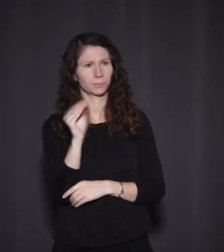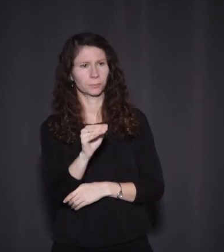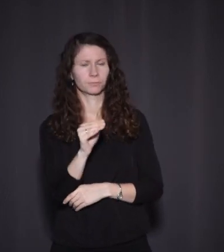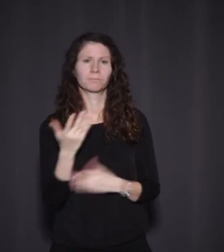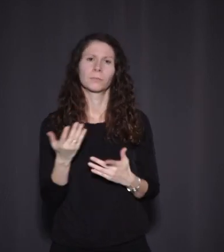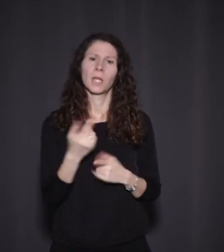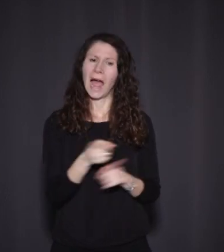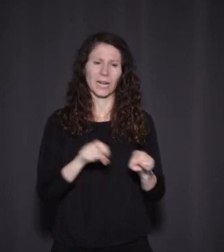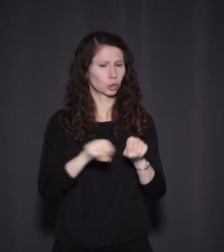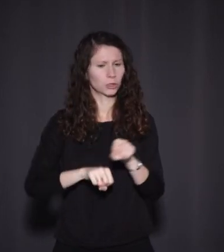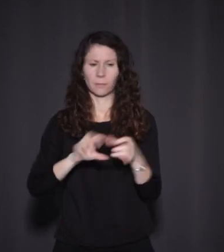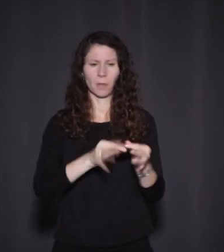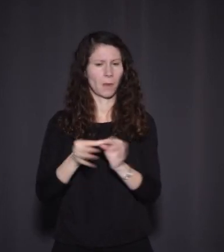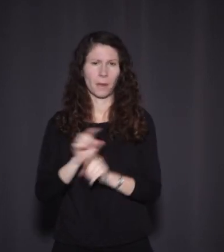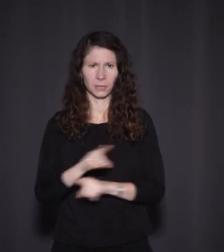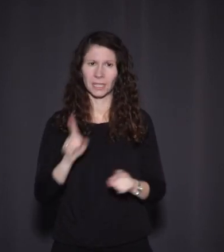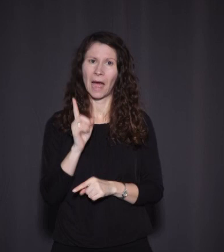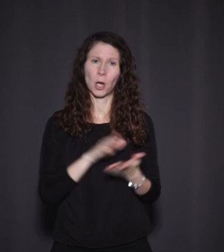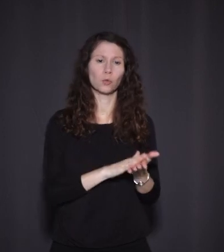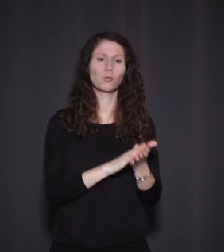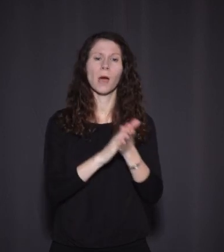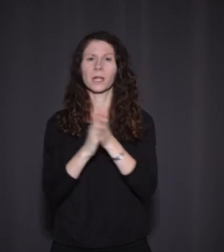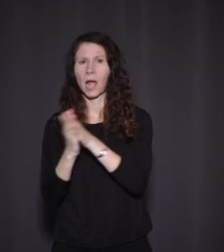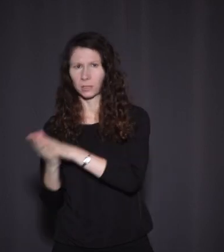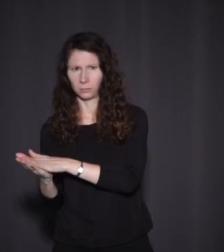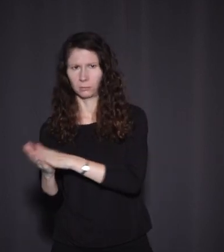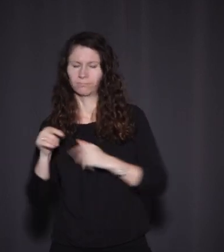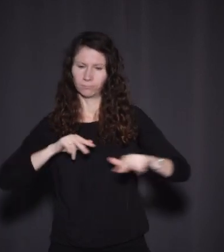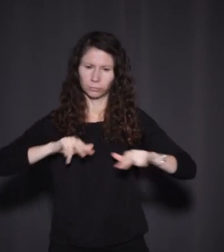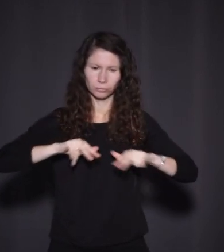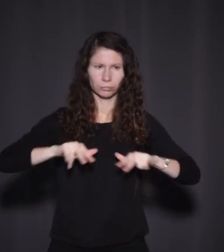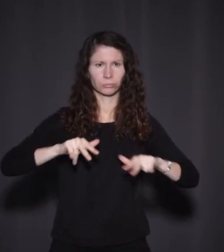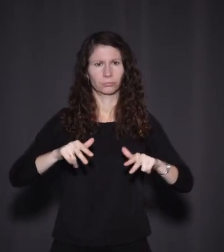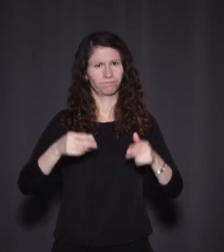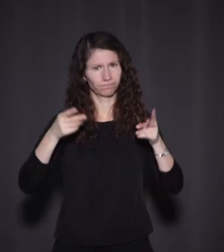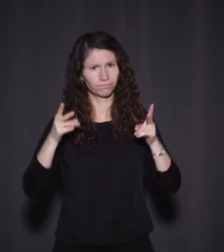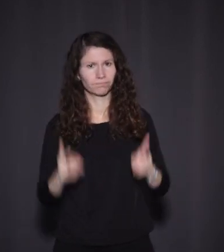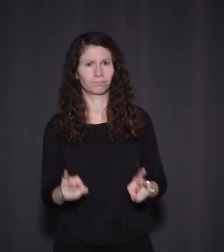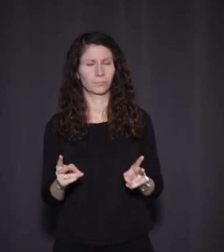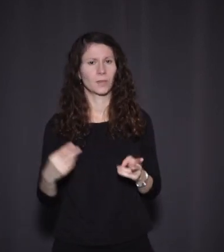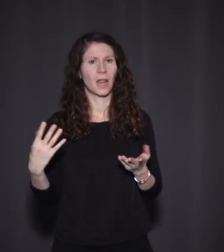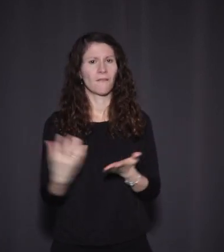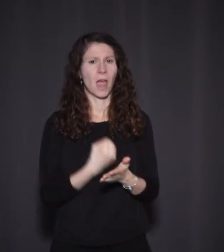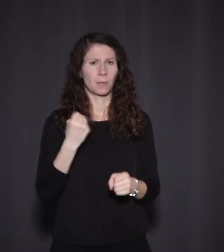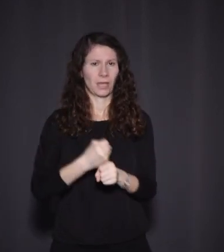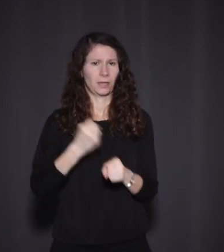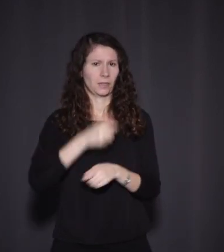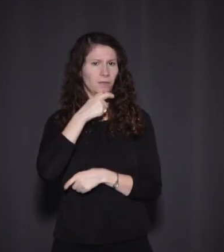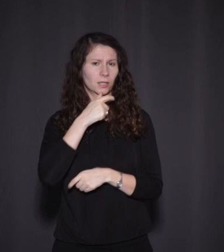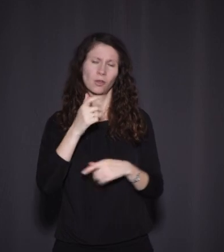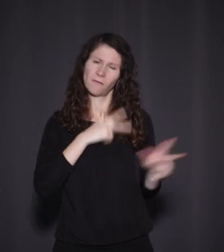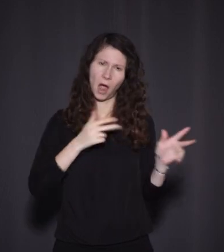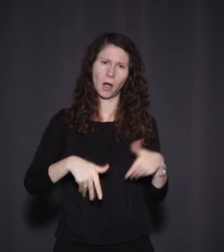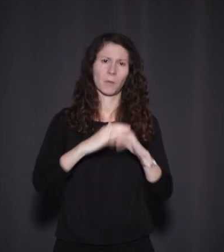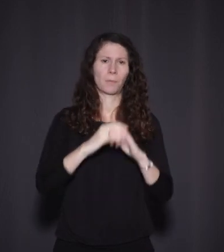Systeme zusammenführen, aber den Übergang dahin zu schaffen, dass wirklich wir zu einer erwerbstätigen Versicherung kommen, dass eben